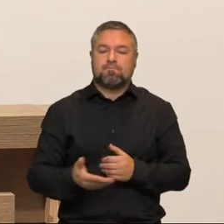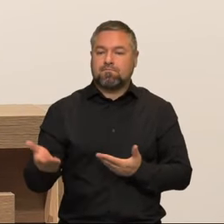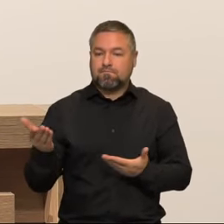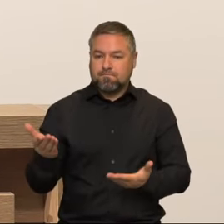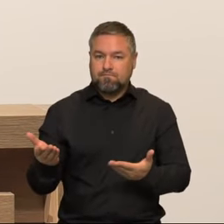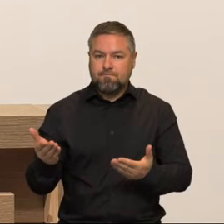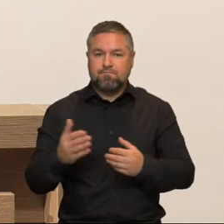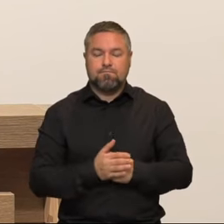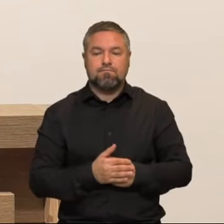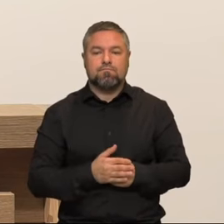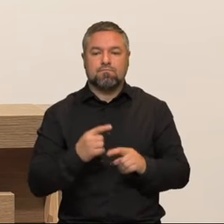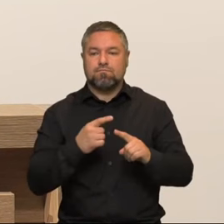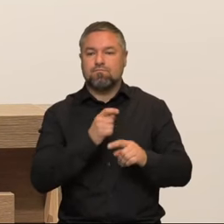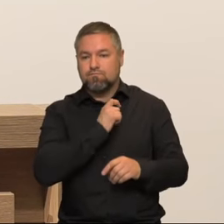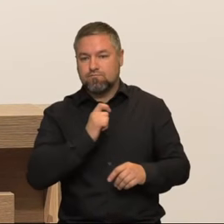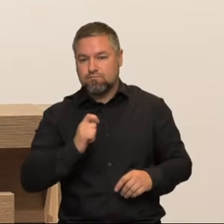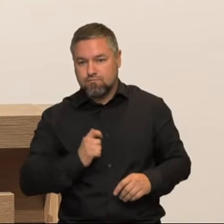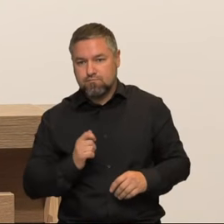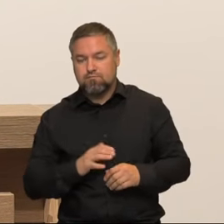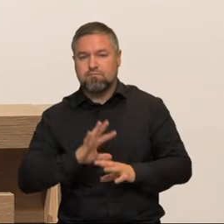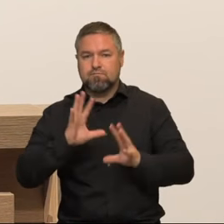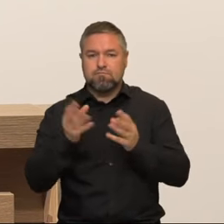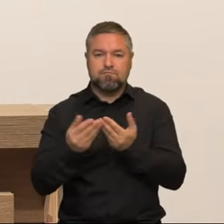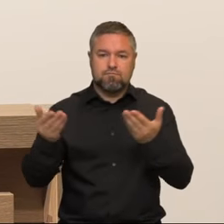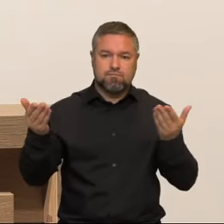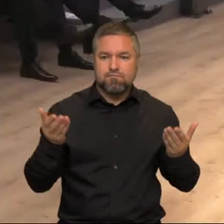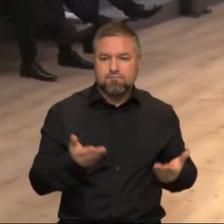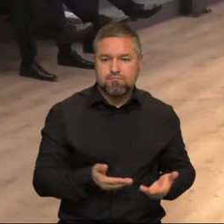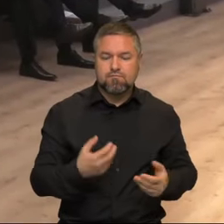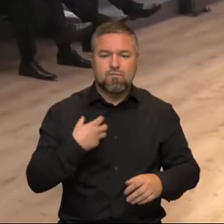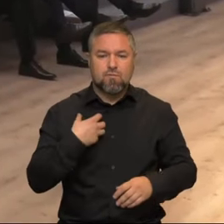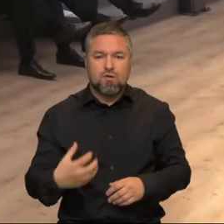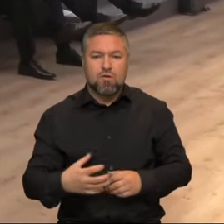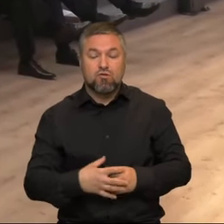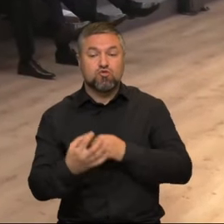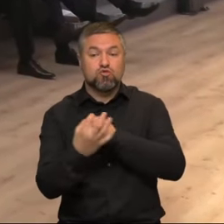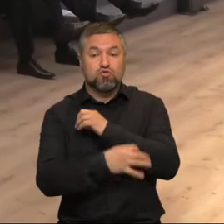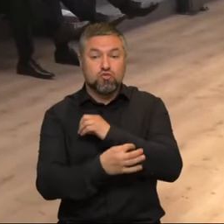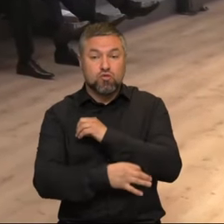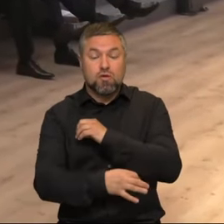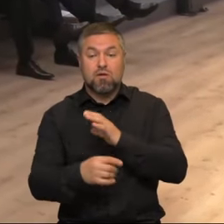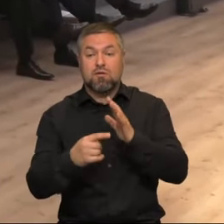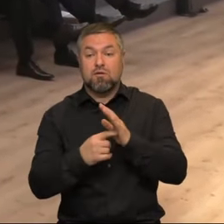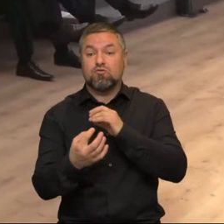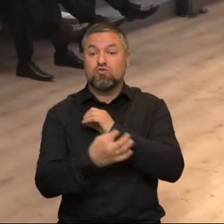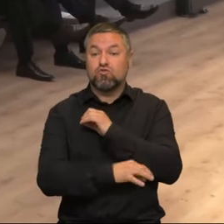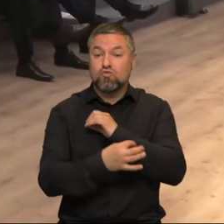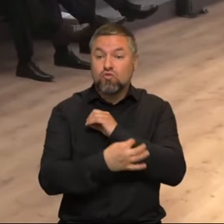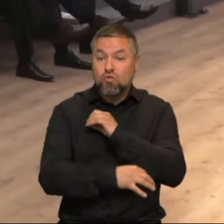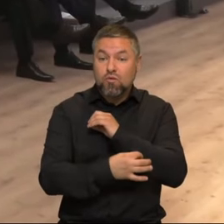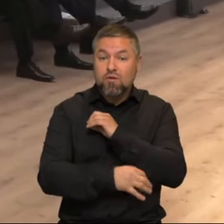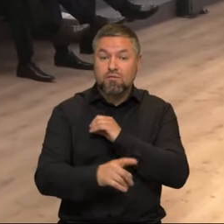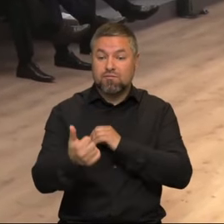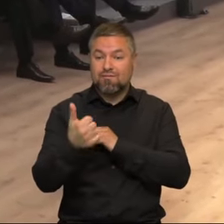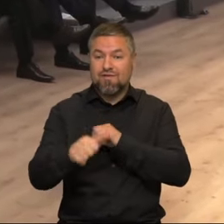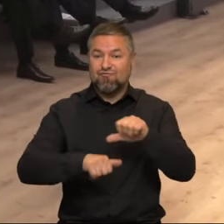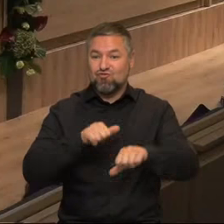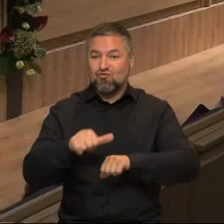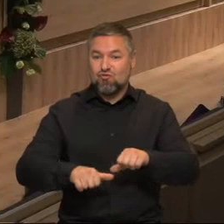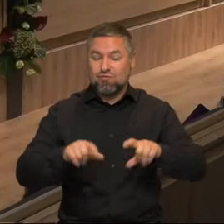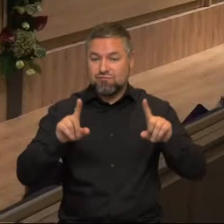Ekscelencjo, Księże Biskupie, wszyscy zaproszeni goście, studenci, a szczególnie studenci pierwszego